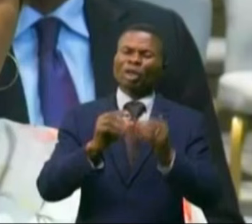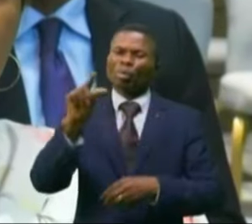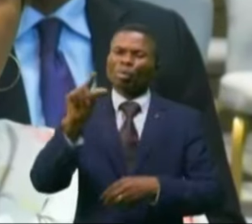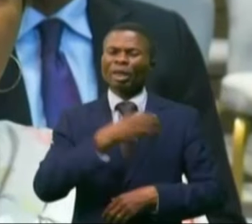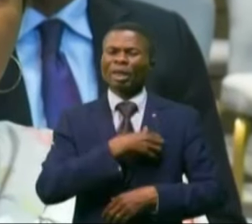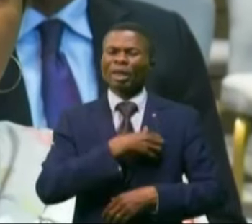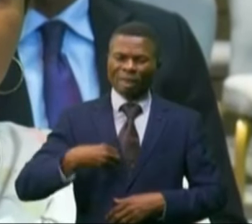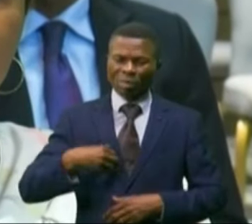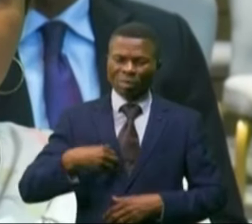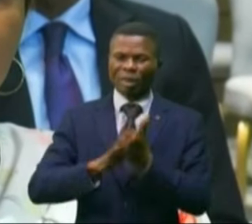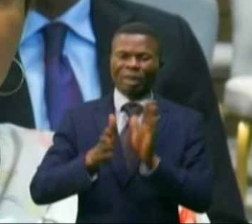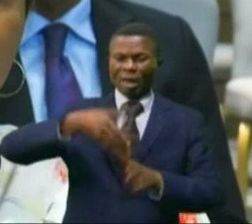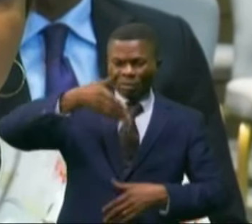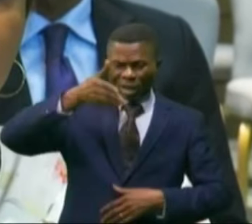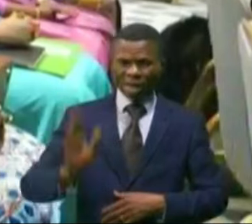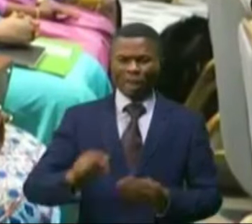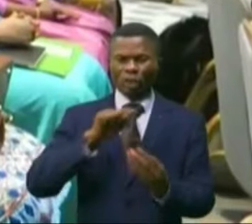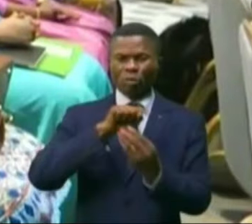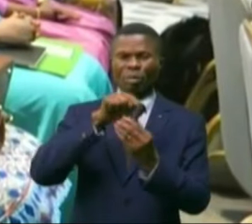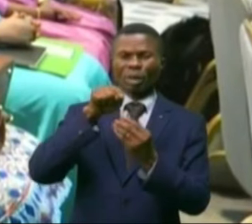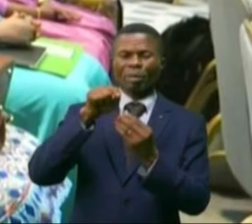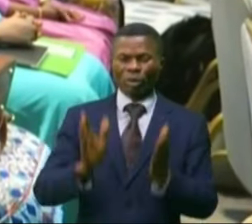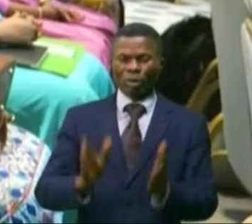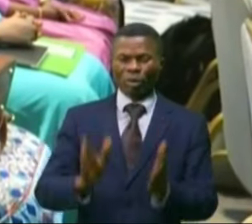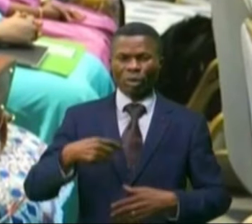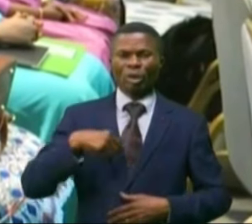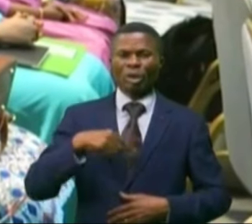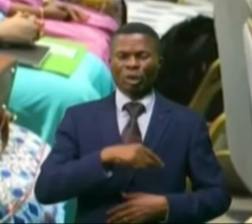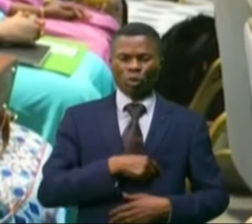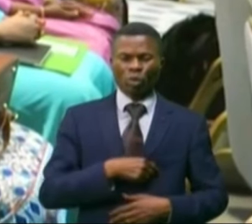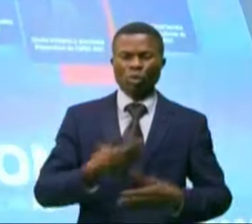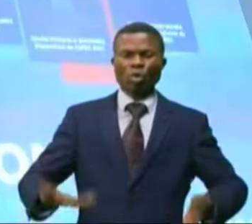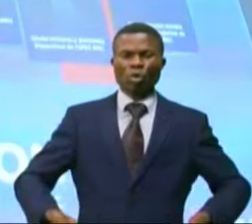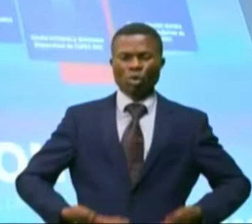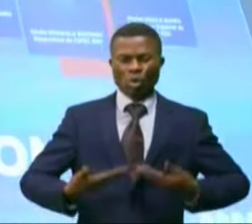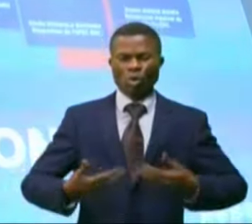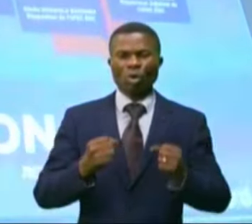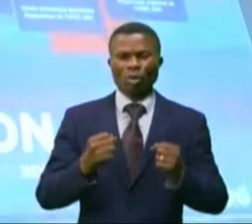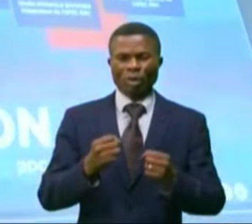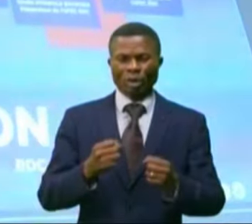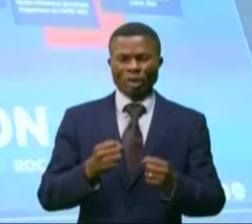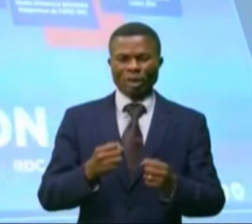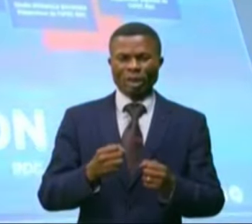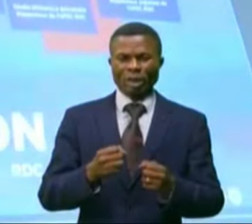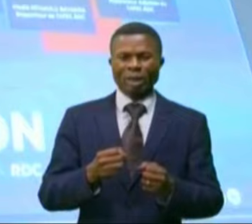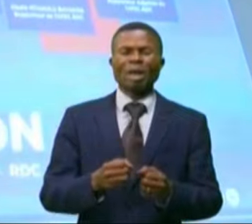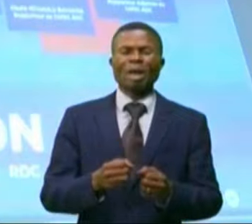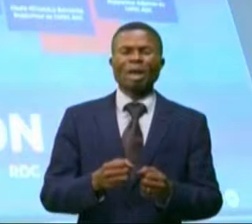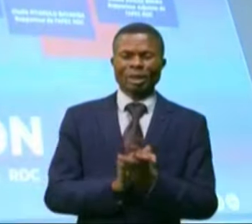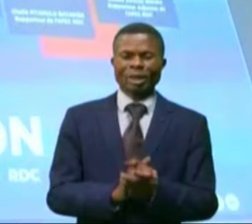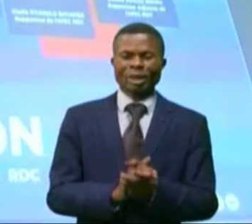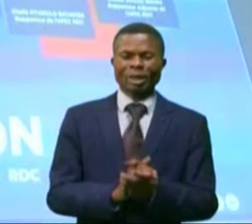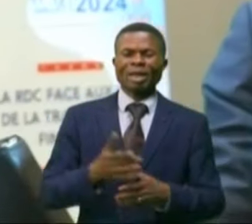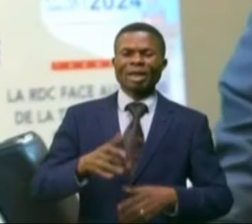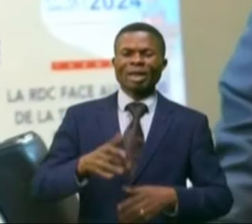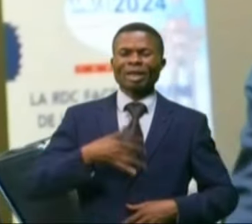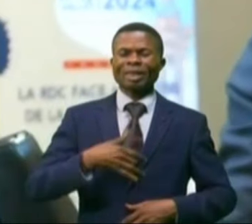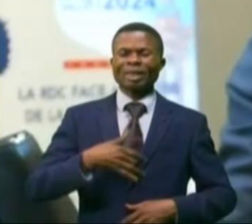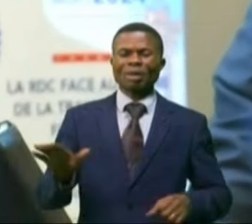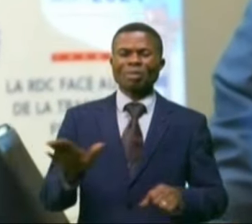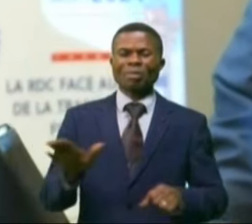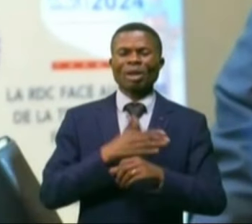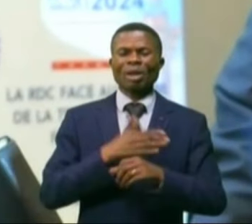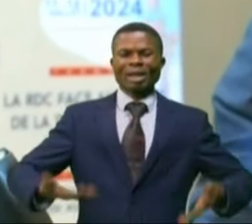femmes experts comptables. Nous sommes vraiment ravis, nous sommes débordantes de joie. C'est un sentiment de